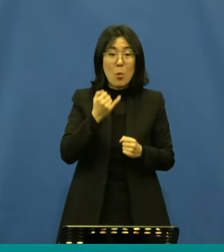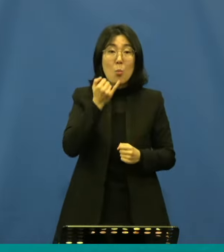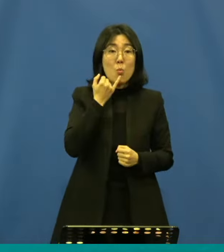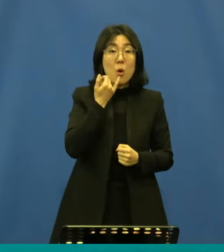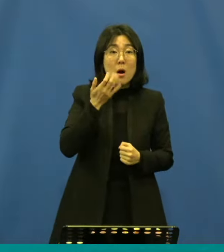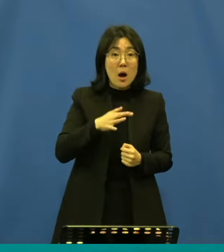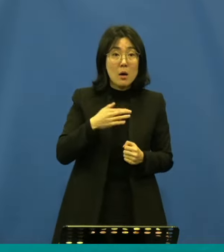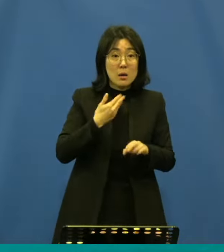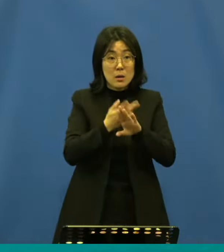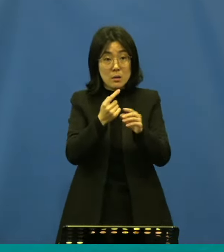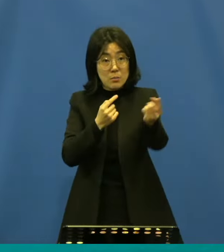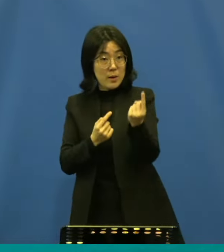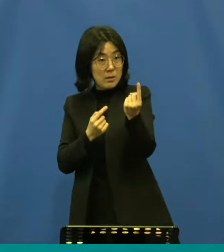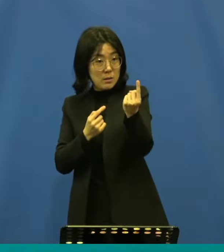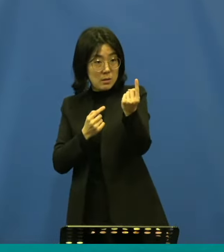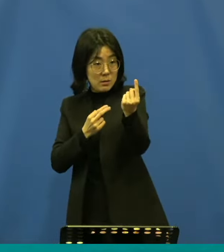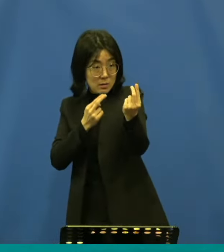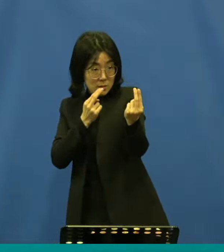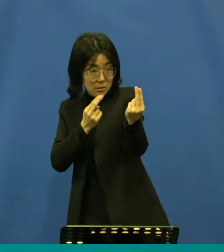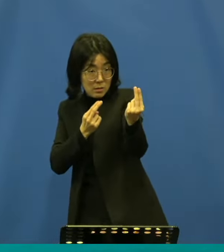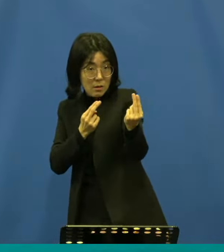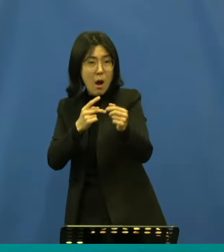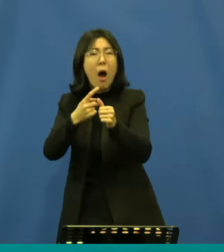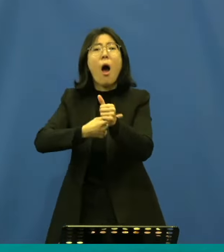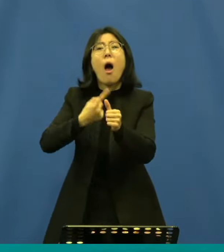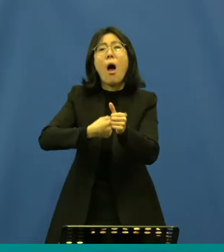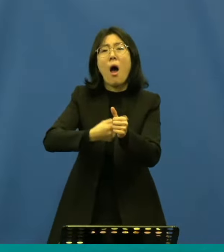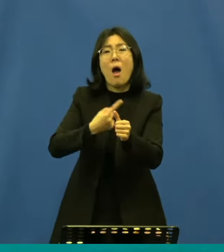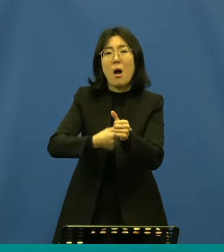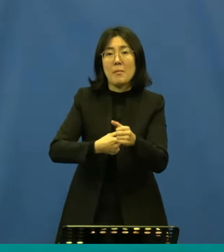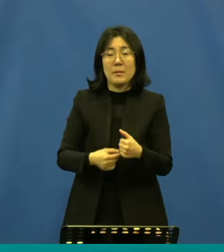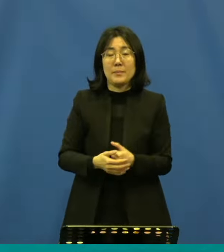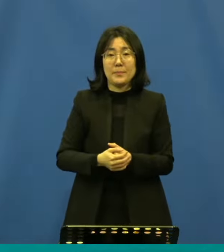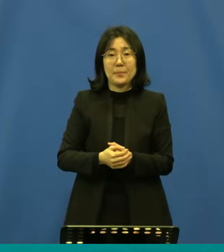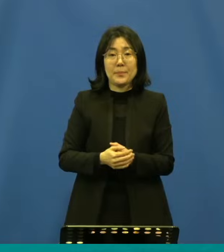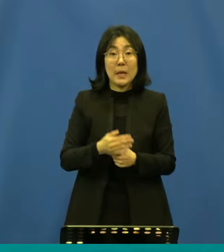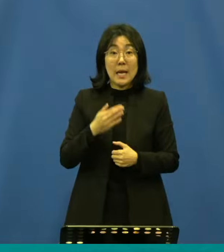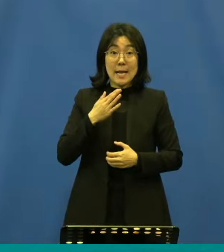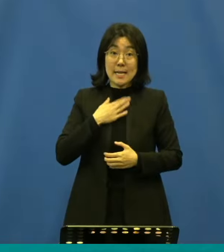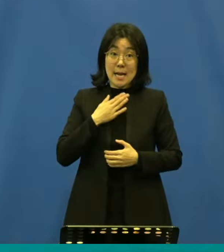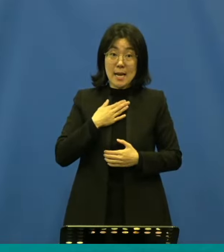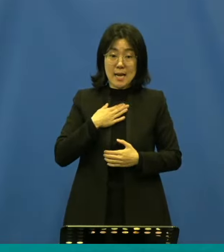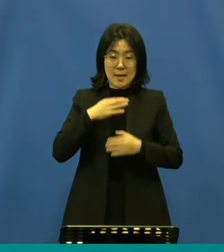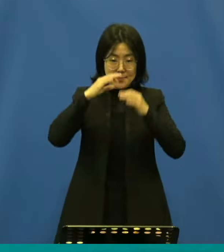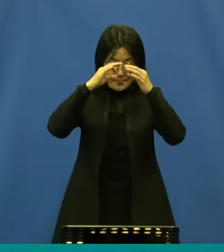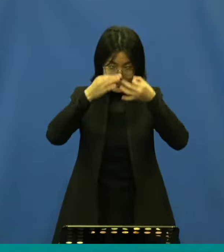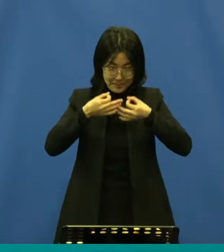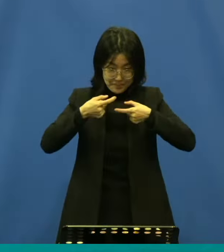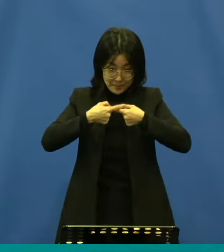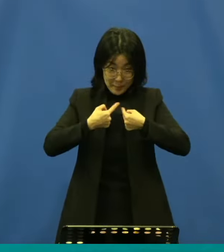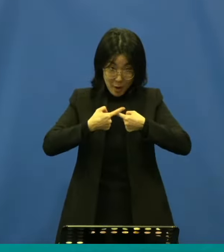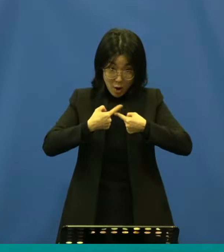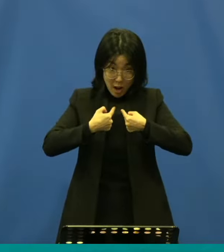건강한 사람의 특징은 나를 바라보는 시각이나 다른 사람을 바라보는 시각이 동일해요.